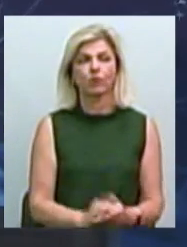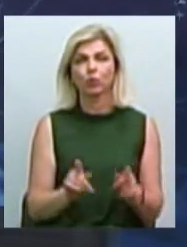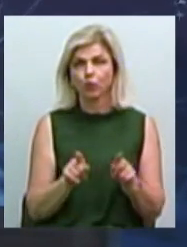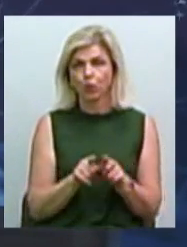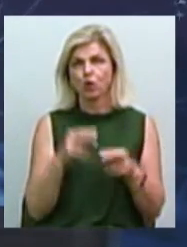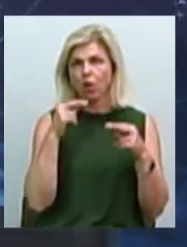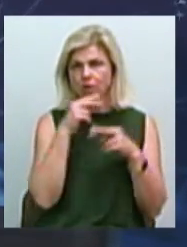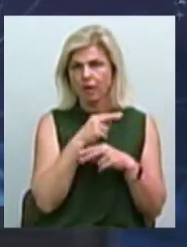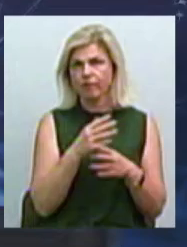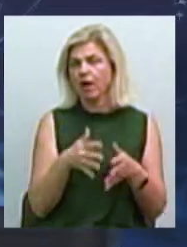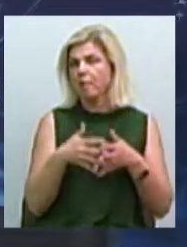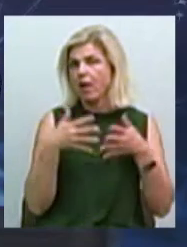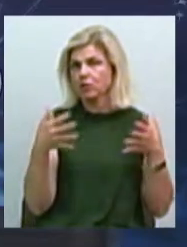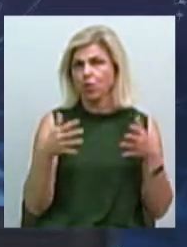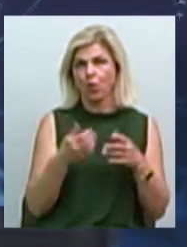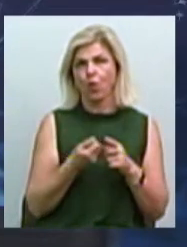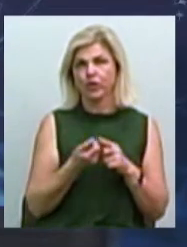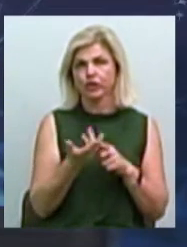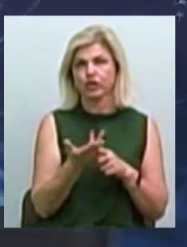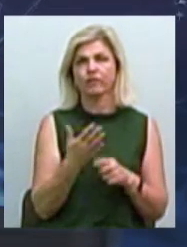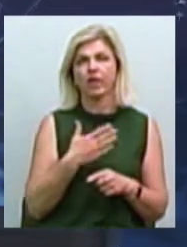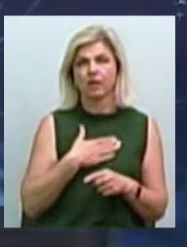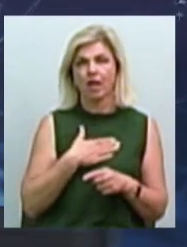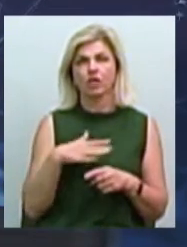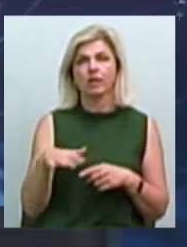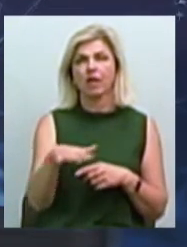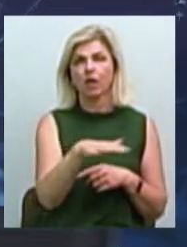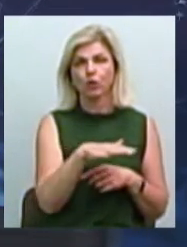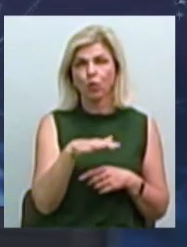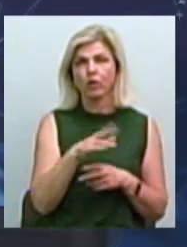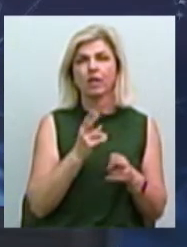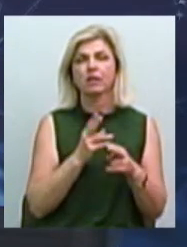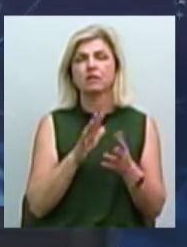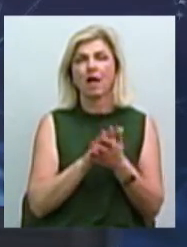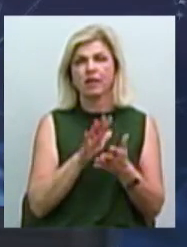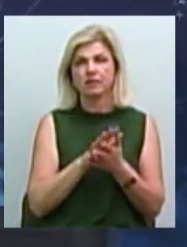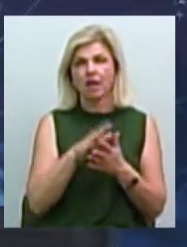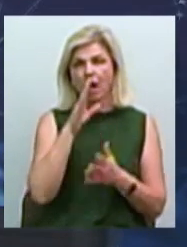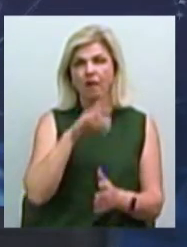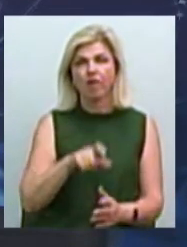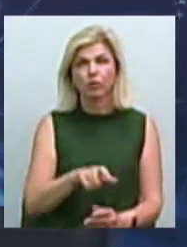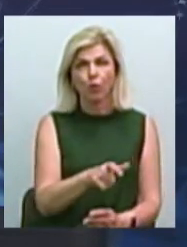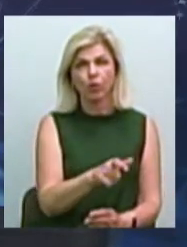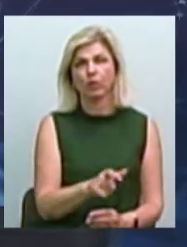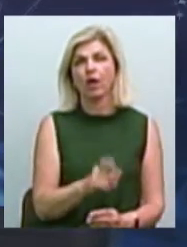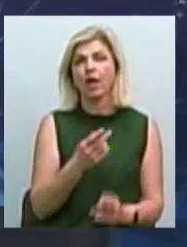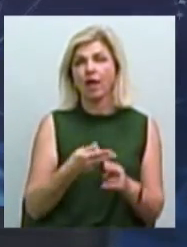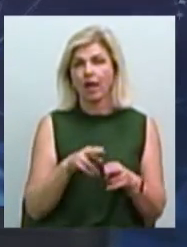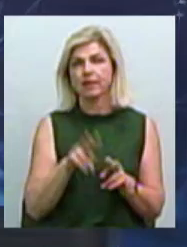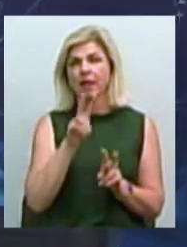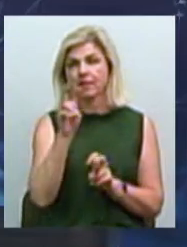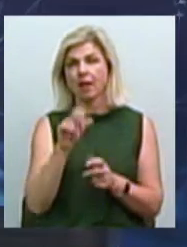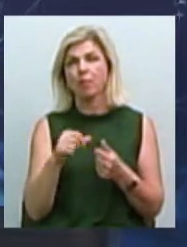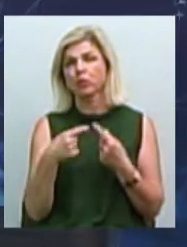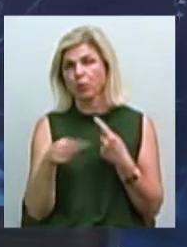отравляет огромное количество наших территорий, загрязняет акваторию как таковую и так далее и тому подобное. Но это тема отдельного